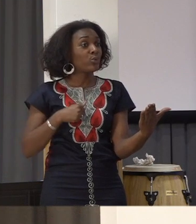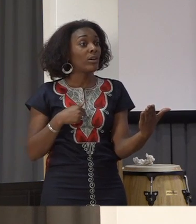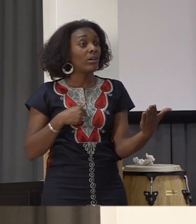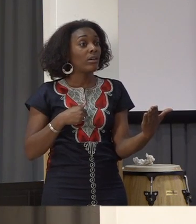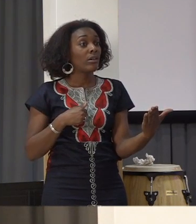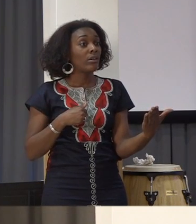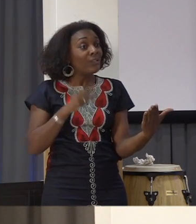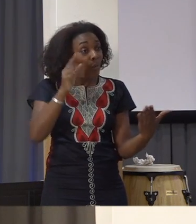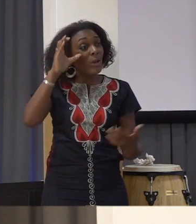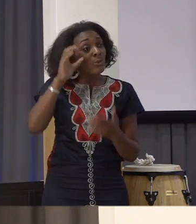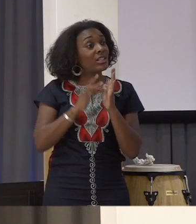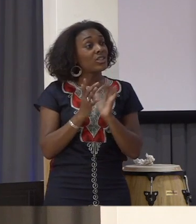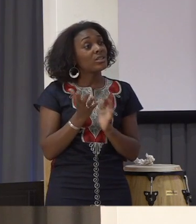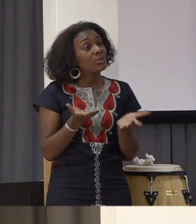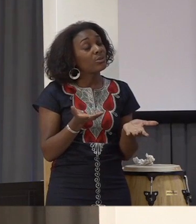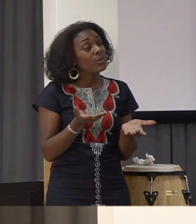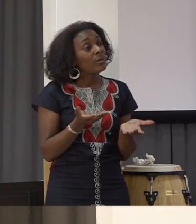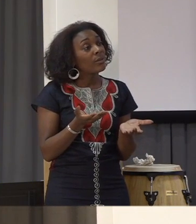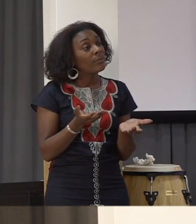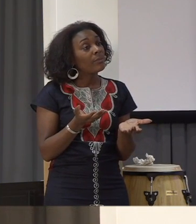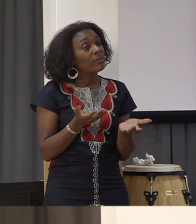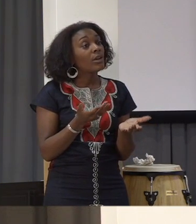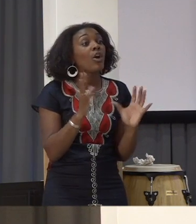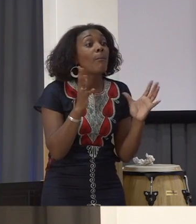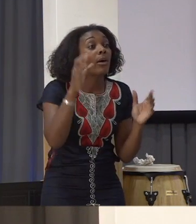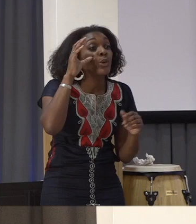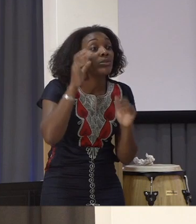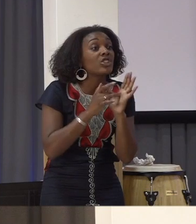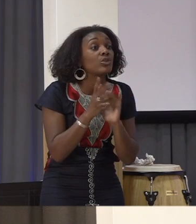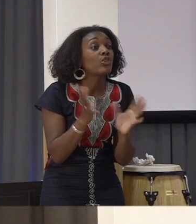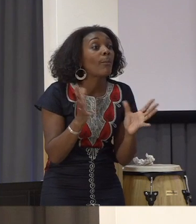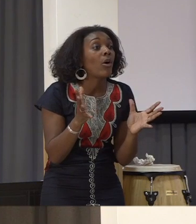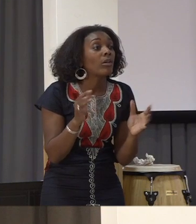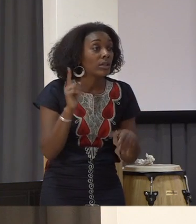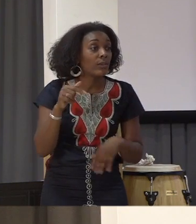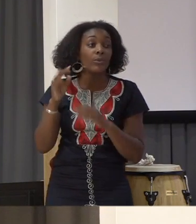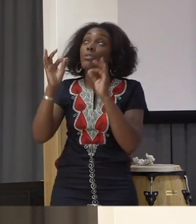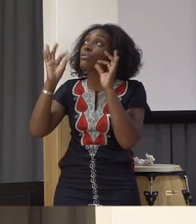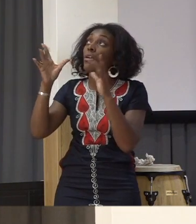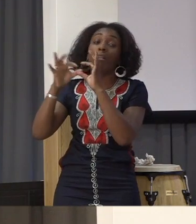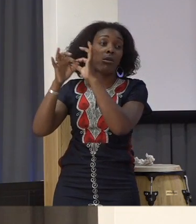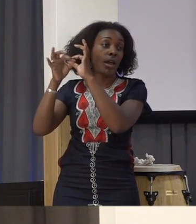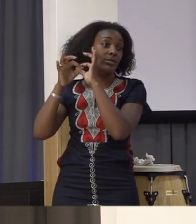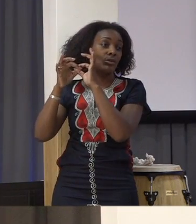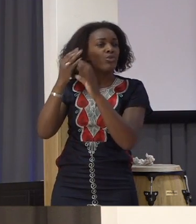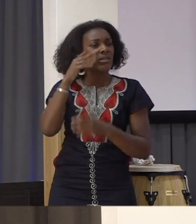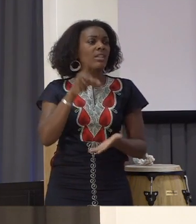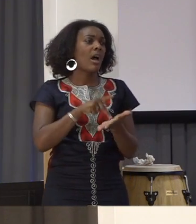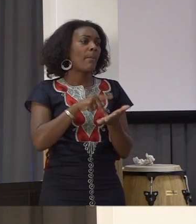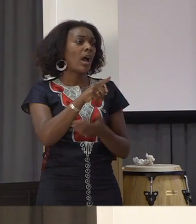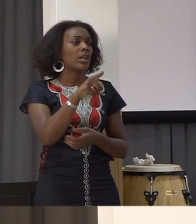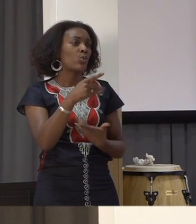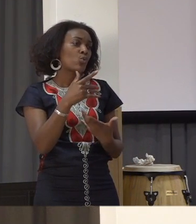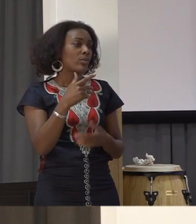dois écouter Jésus. Et pour cela, tu dois passer du temps avec lui. Alors je sais qu'à Paris, c'est dur, parce qu'on vit à 100 à l'heure, en province aussi